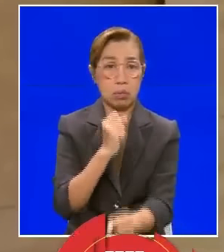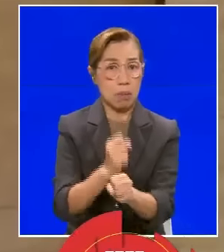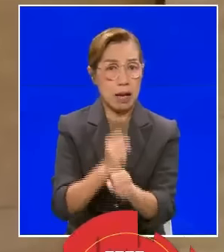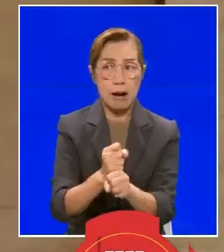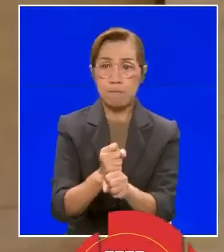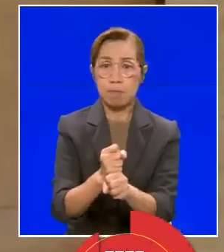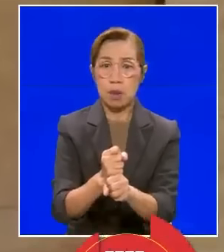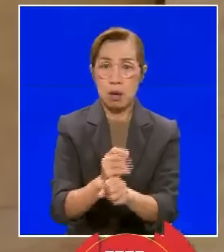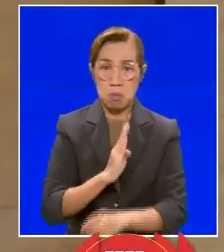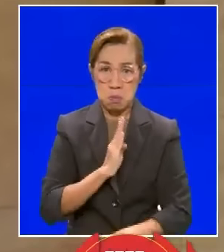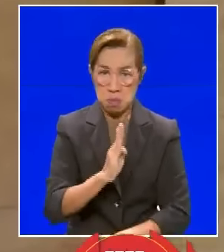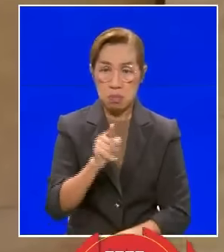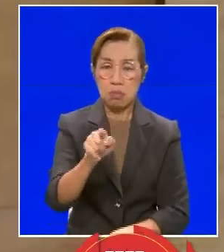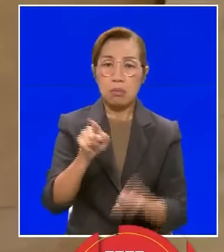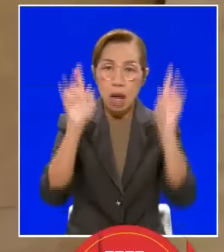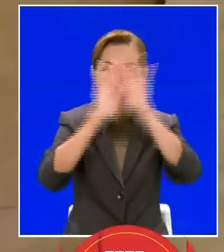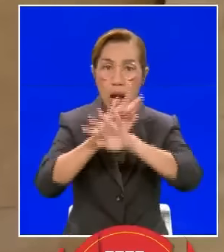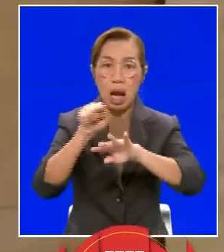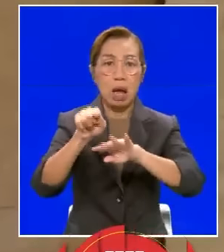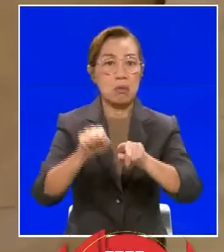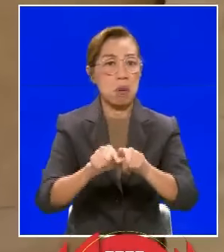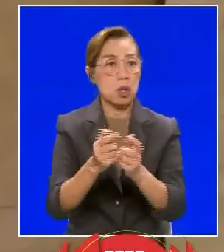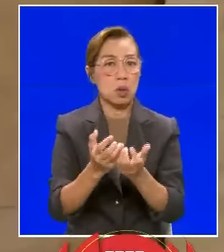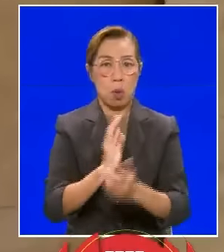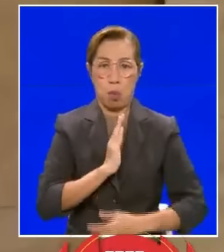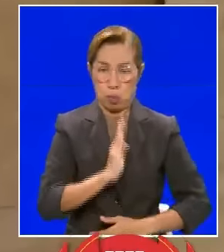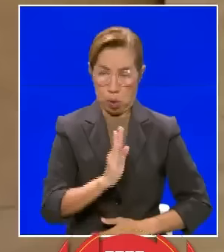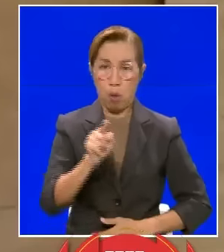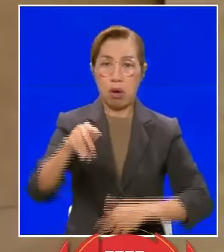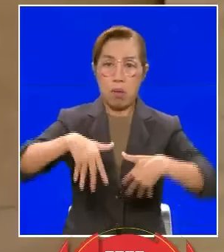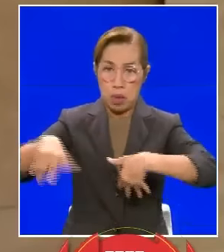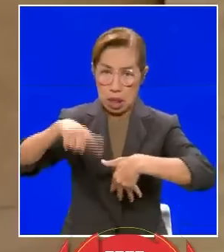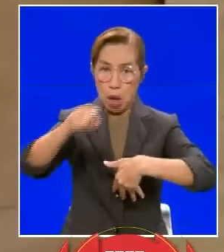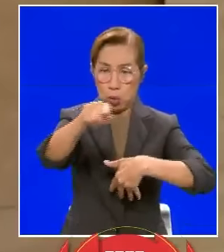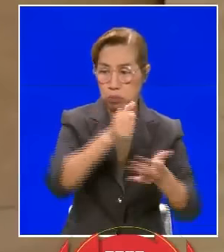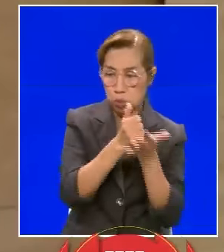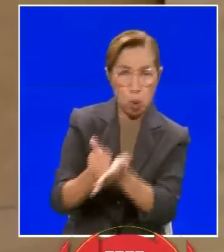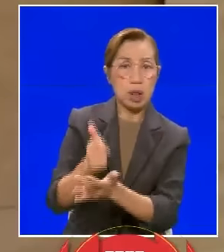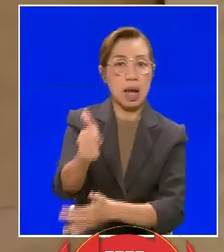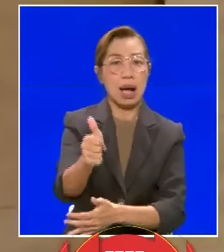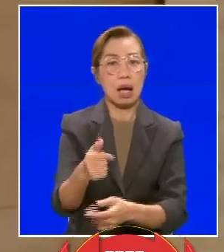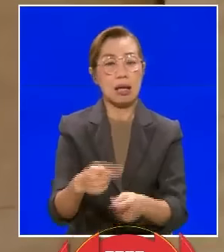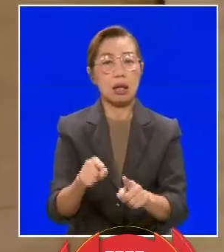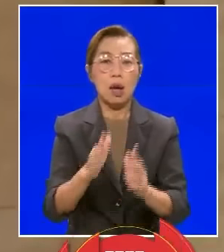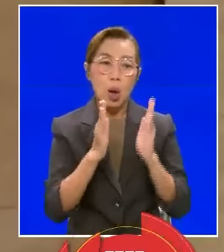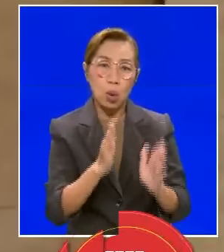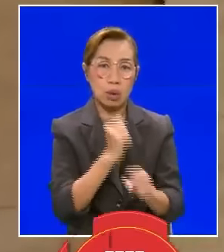เป็นหลักเป็นชัยเป็นหลักความเป็นธรรมให้กับประชาชนนะครับเป็นหลักความเป็นธรรมให้กับเจ้า